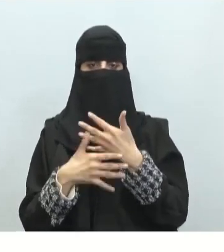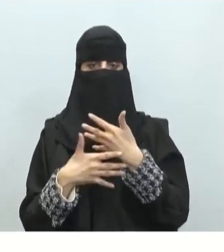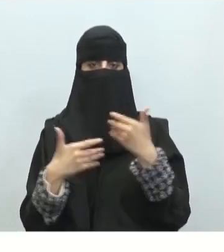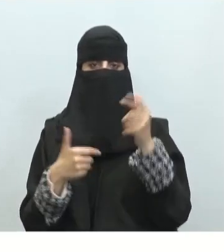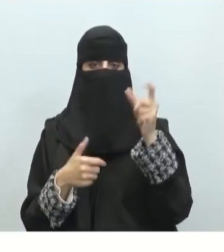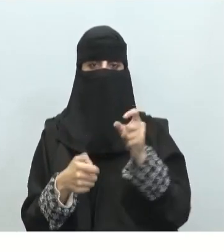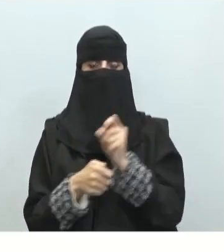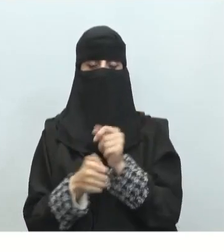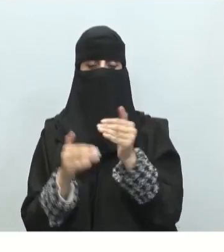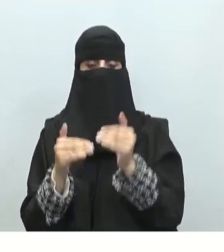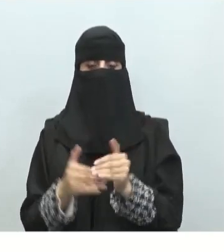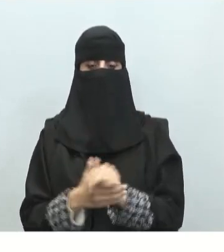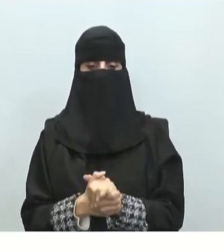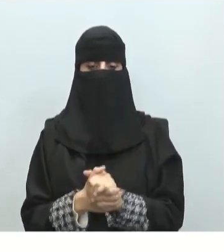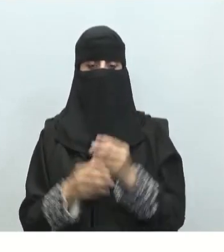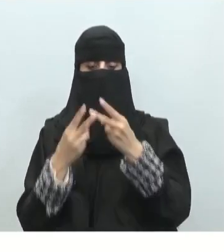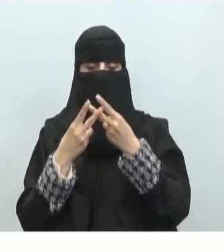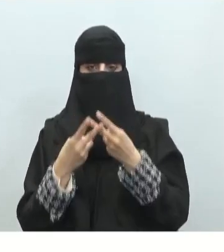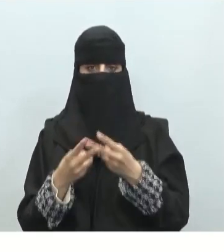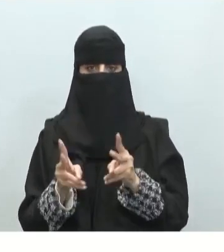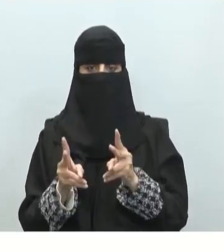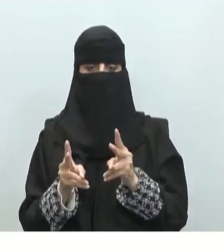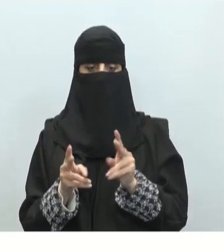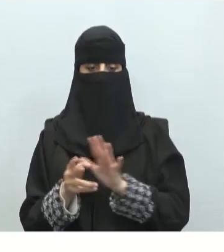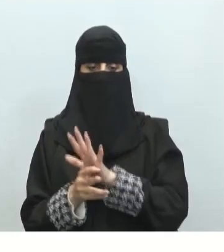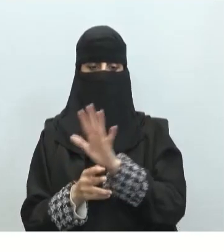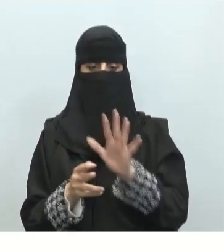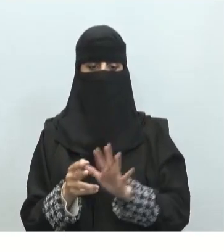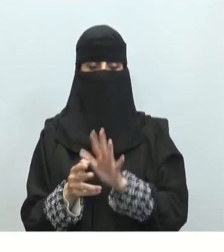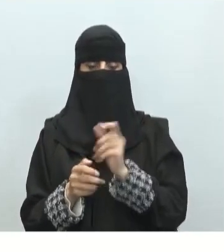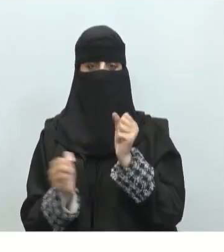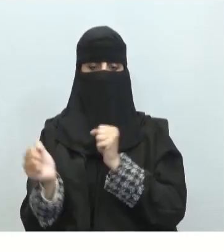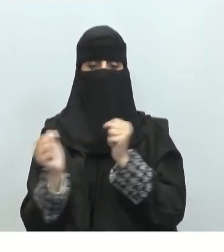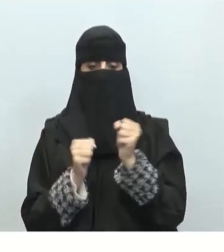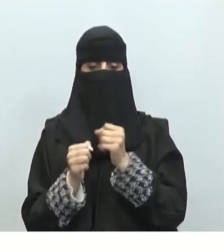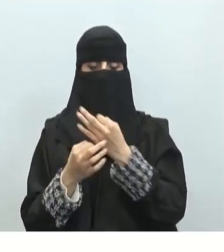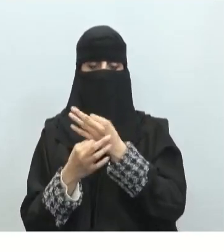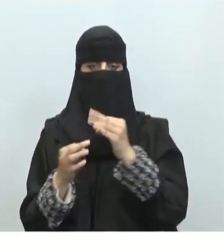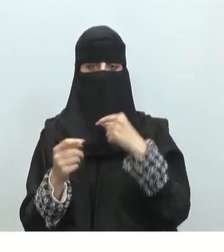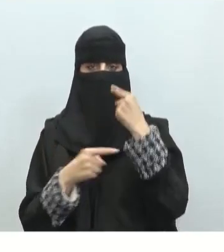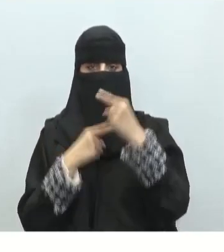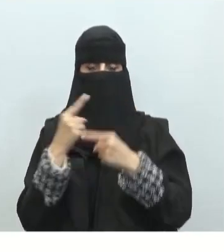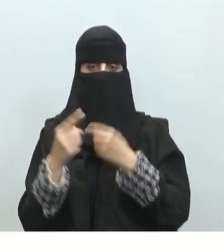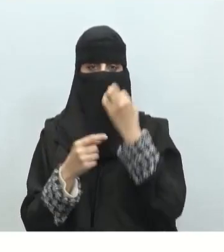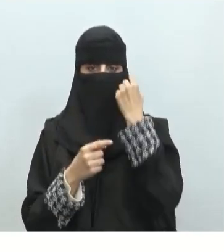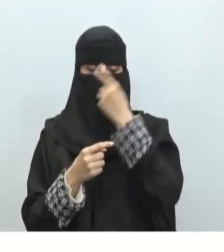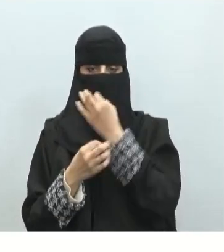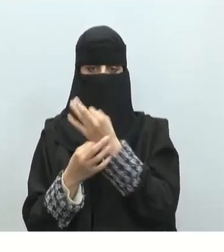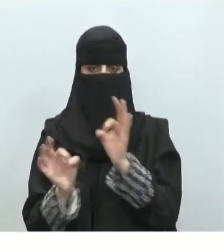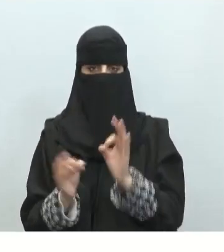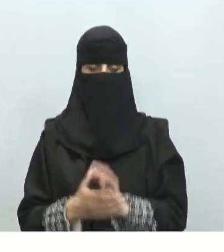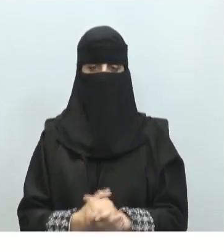السعاده وبدات مظاهر العيد على كل الوجوه وبدات وبدت